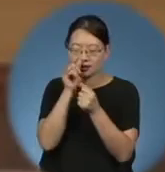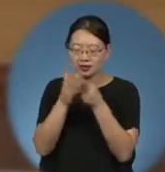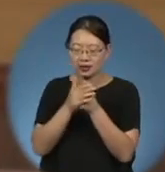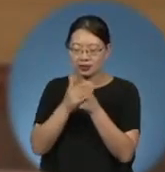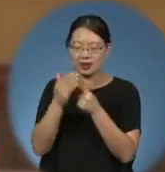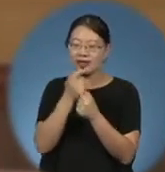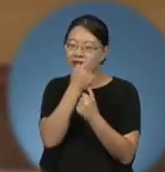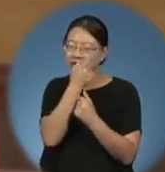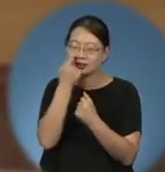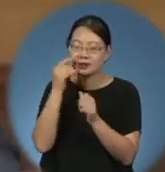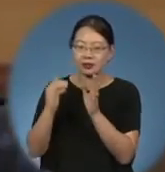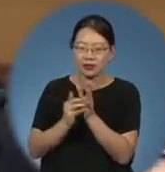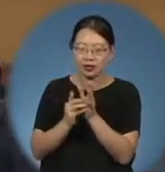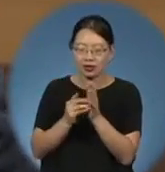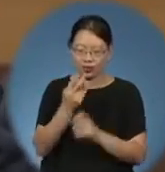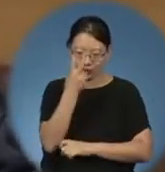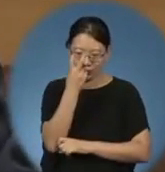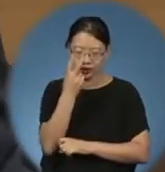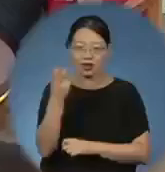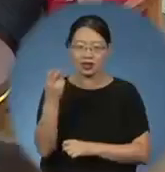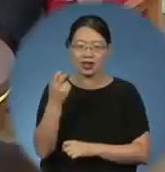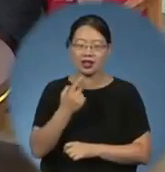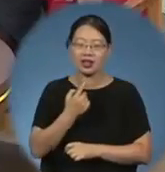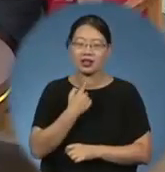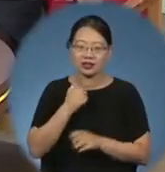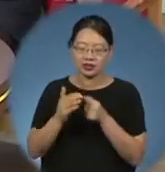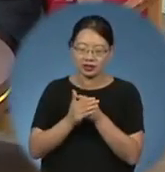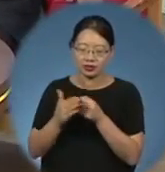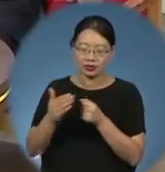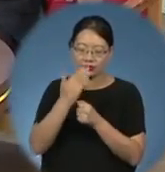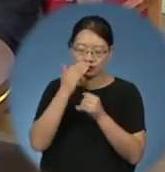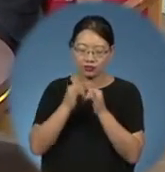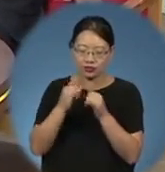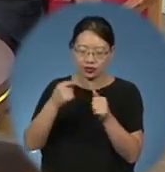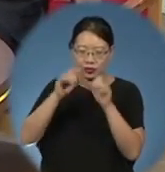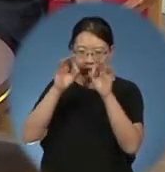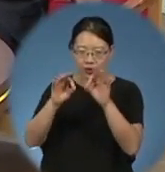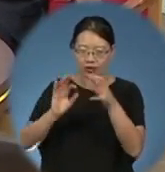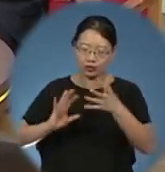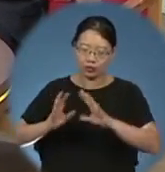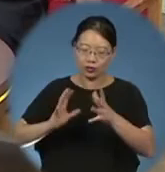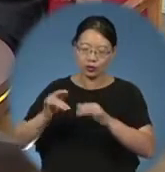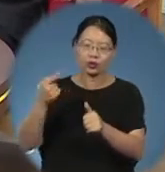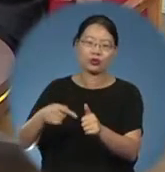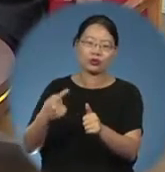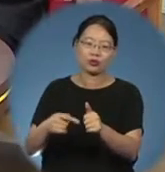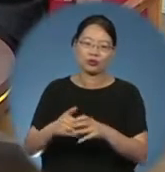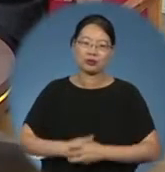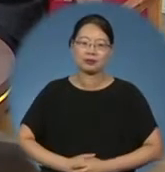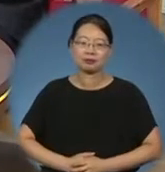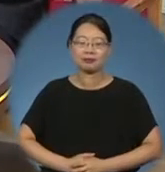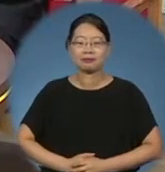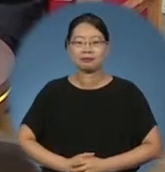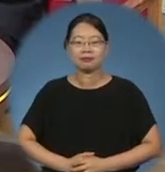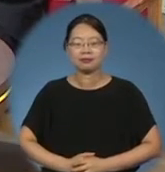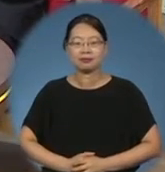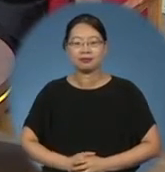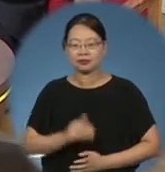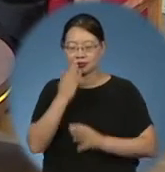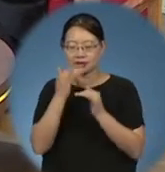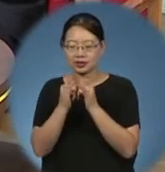간 차를 맨 했으니까요 이 유대인의 교육은 토로 교육입니다 토론글 왜 동영 격해